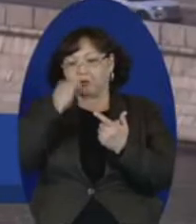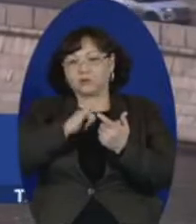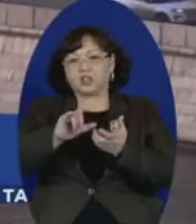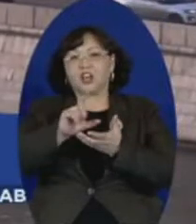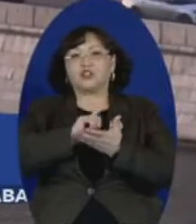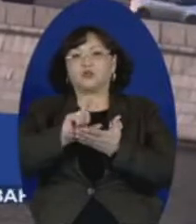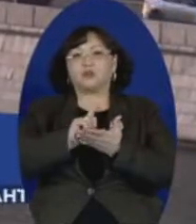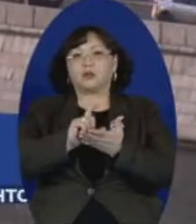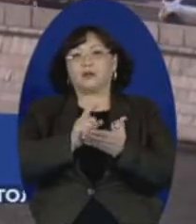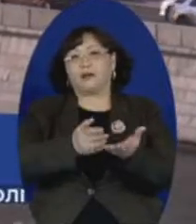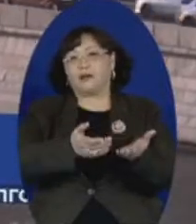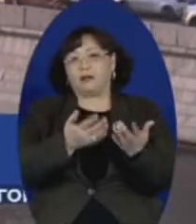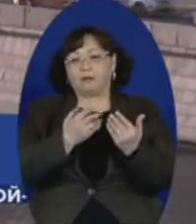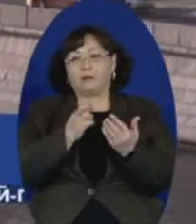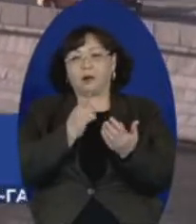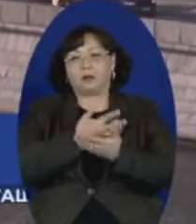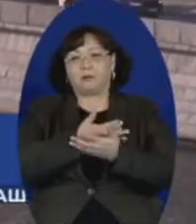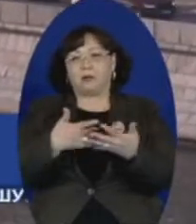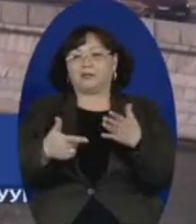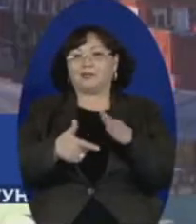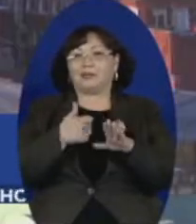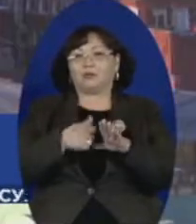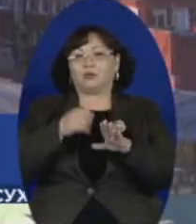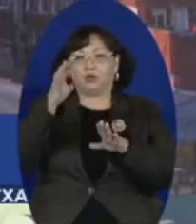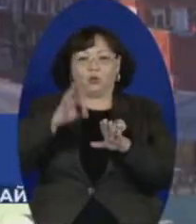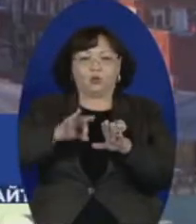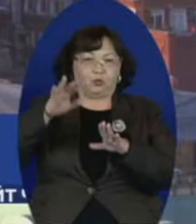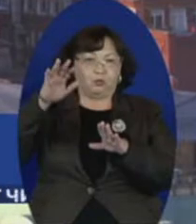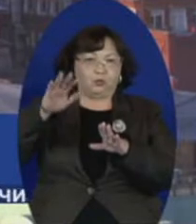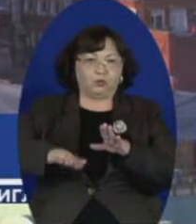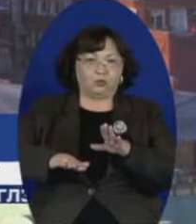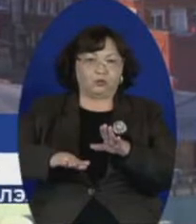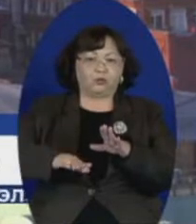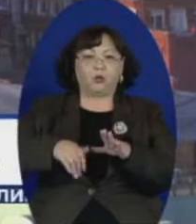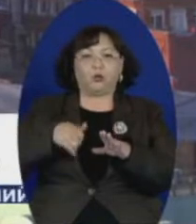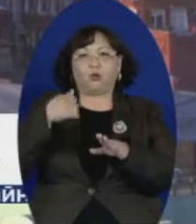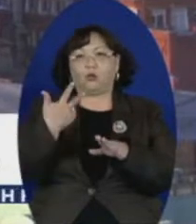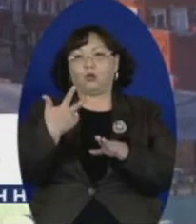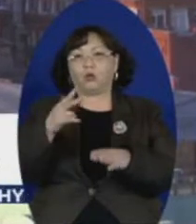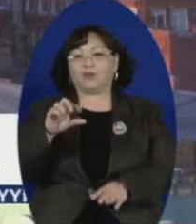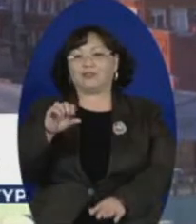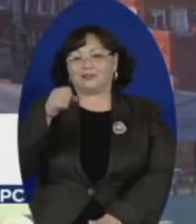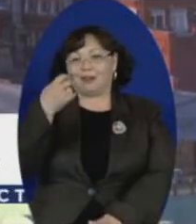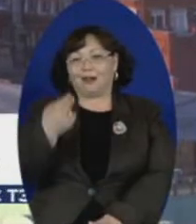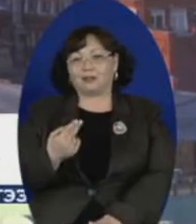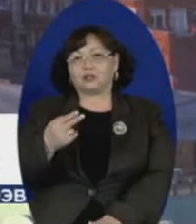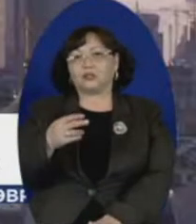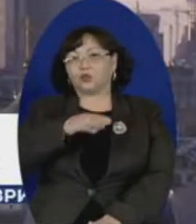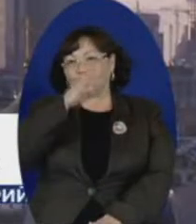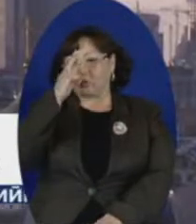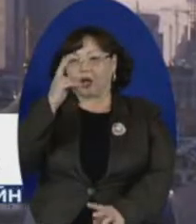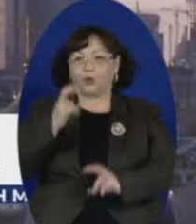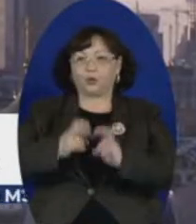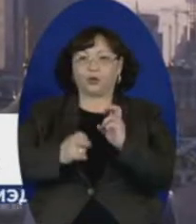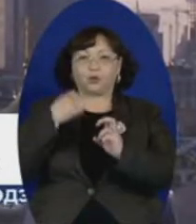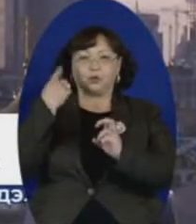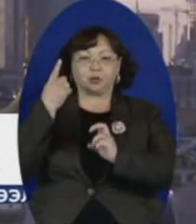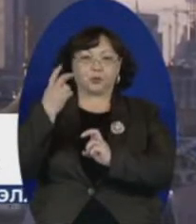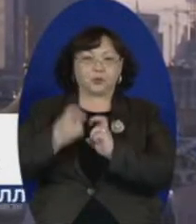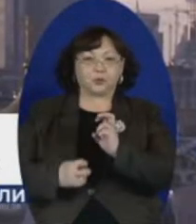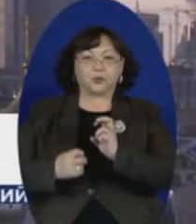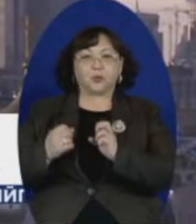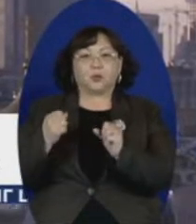экспортод гаргах бараа бүтээгдэхүүнд авах татварын хувь хэмжээг бууруулах, 3-р цэклэн станцыг эрчим хүчлэн дулааны үйлдвэрлэлийг нэмэгдүүлэх